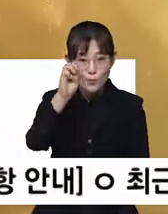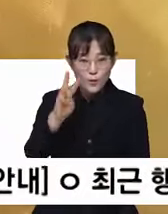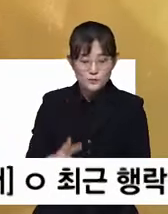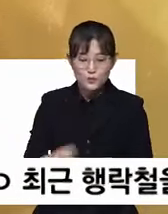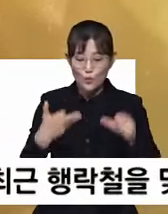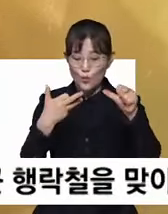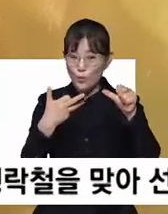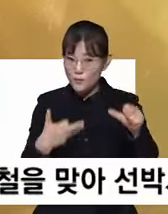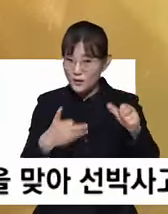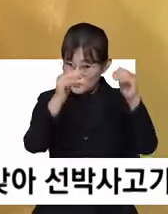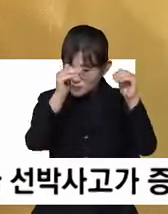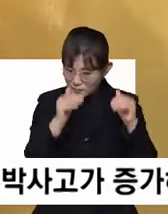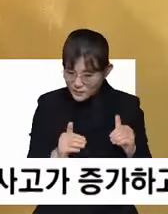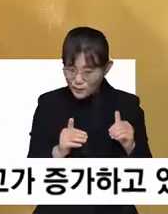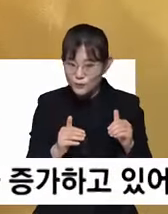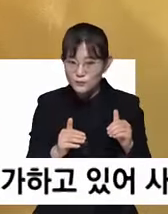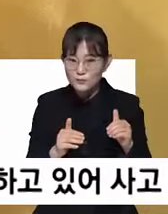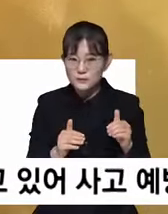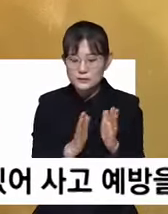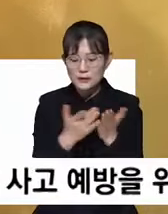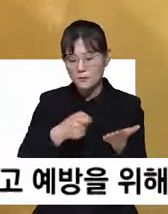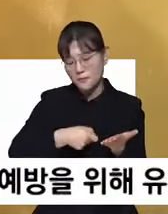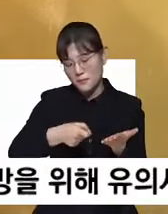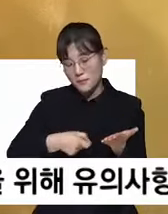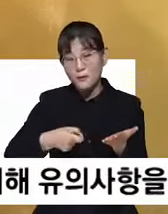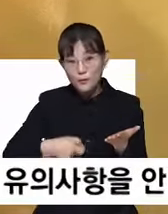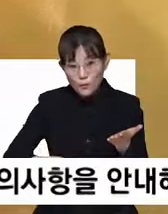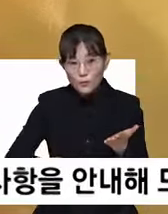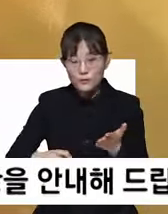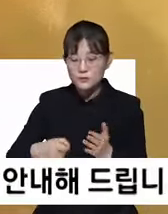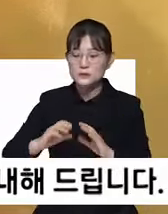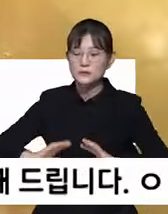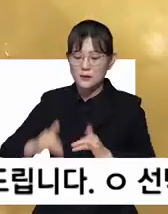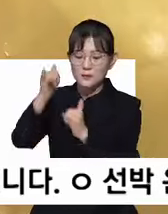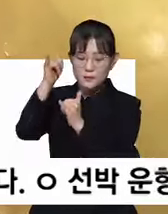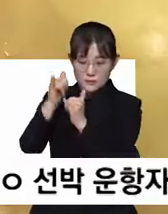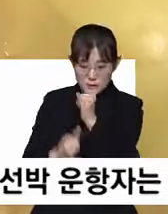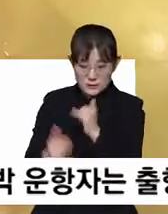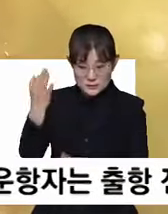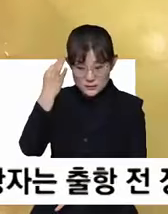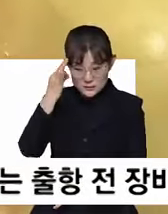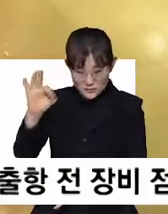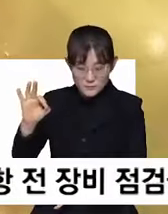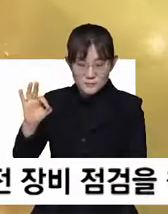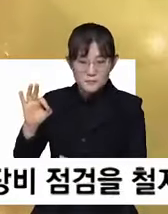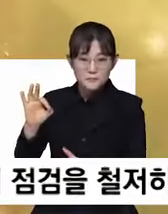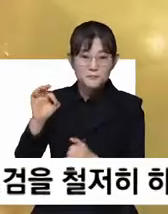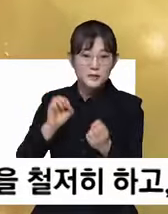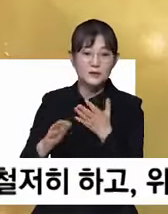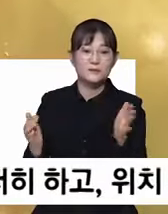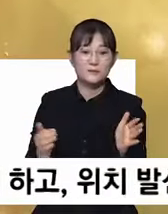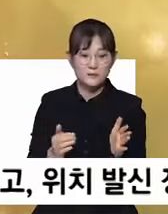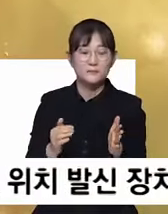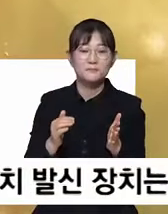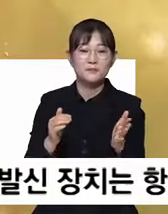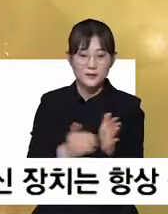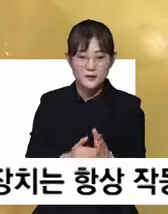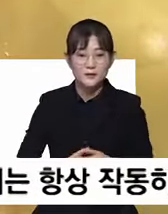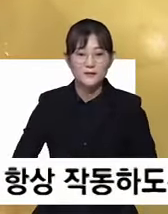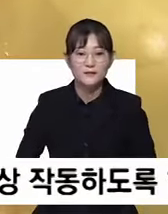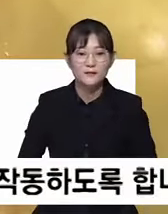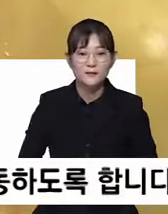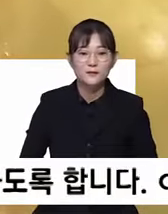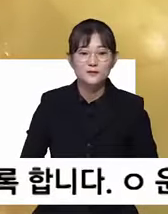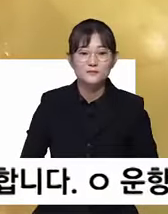놓았다는 점 때문에 그리고 그것이 세계사적인 응답을 받았다는 역사에서 소수자로 배제된 이들에게